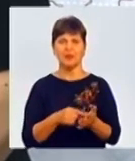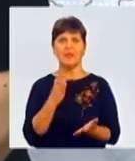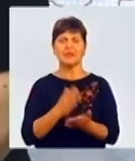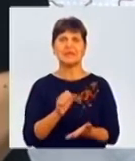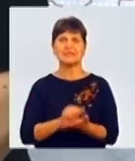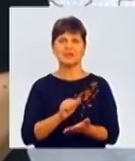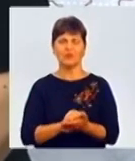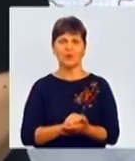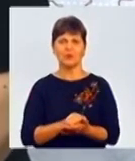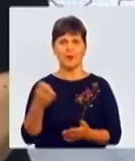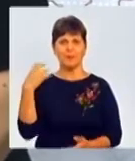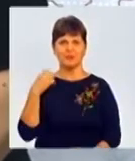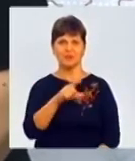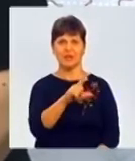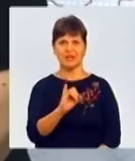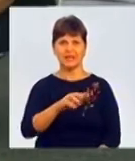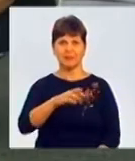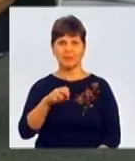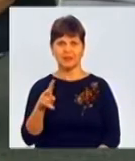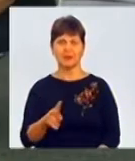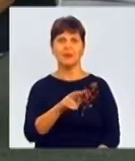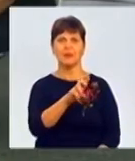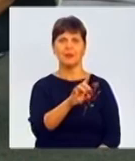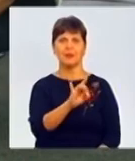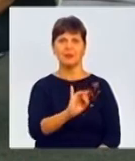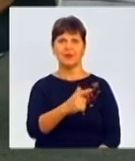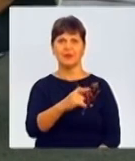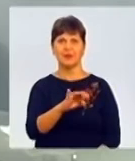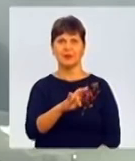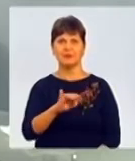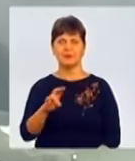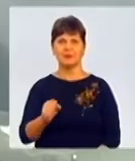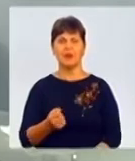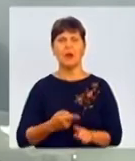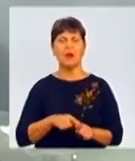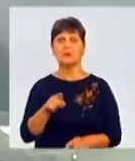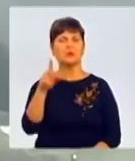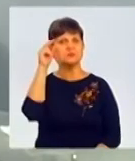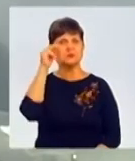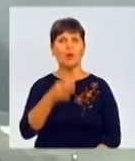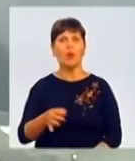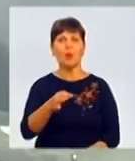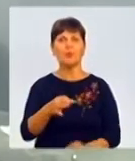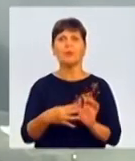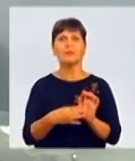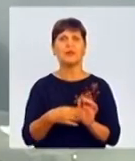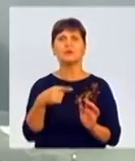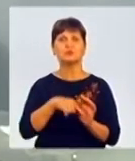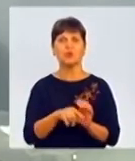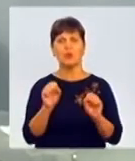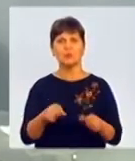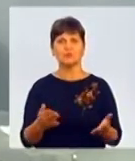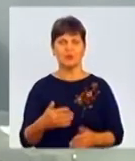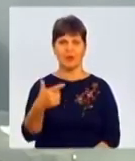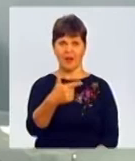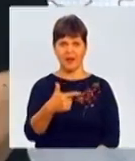і Брігантіна. А що стосується області? Ви назвали цифру 9. Можливо, якісь в Гайсинському